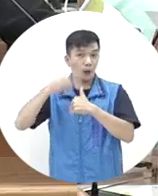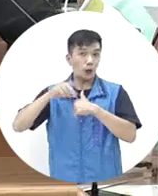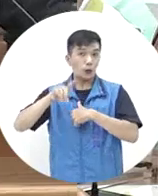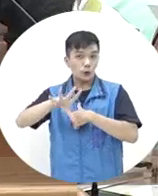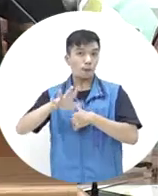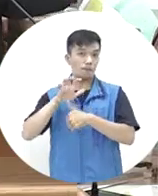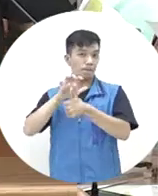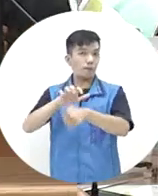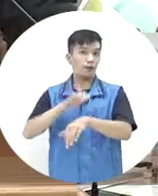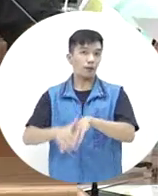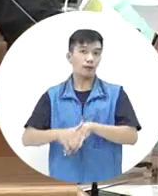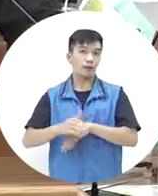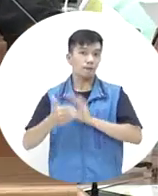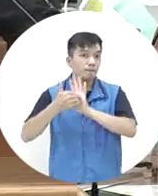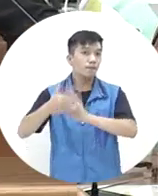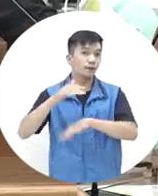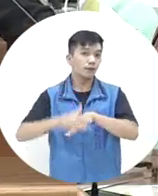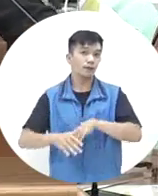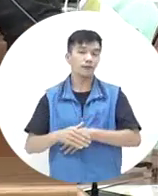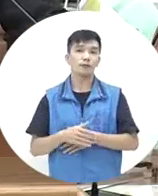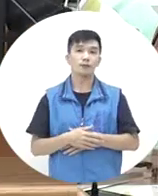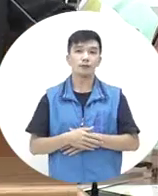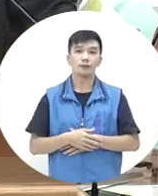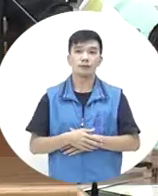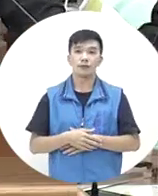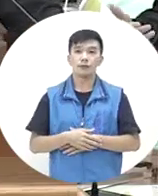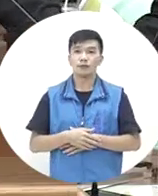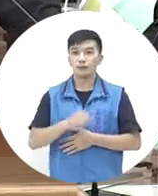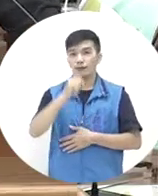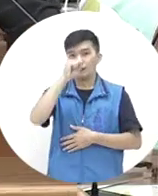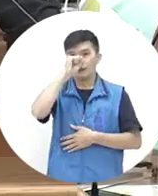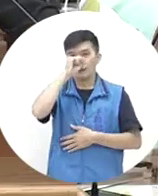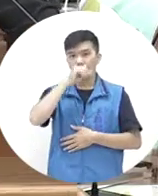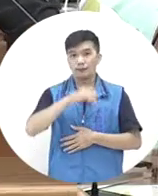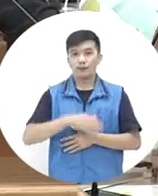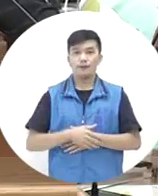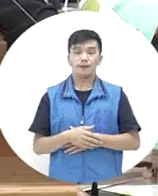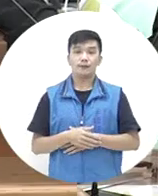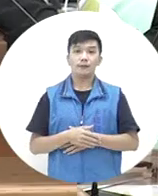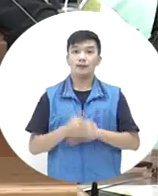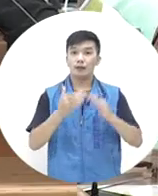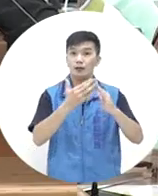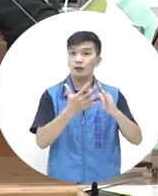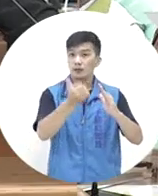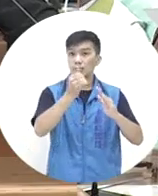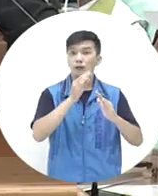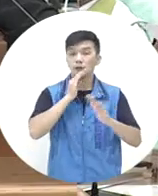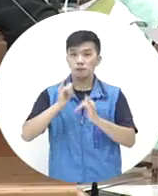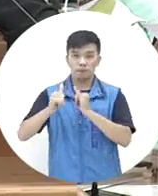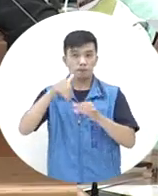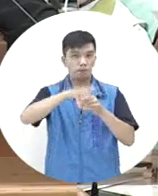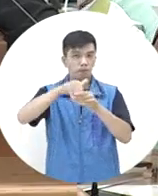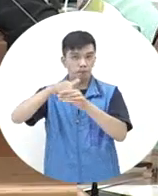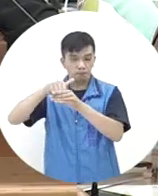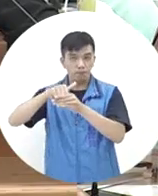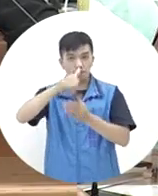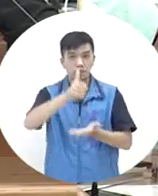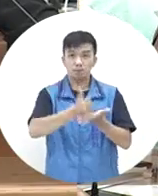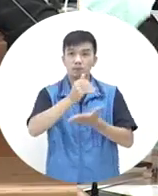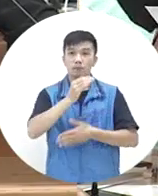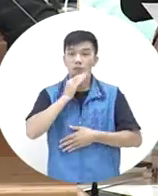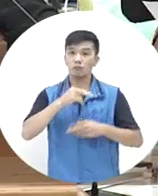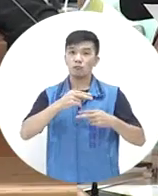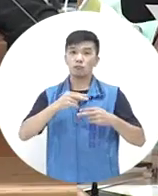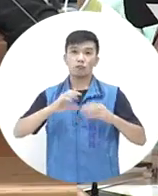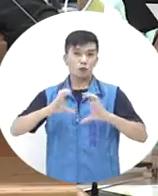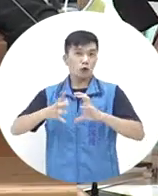民国，保护台湾人民。 好，那我们刚才讲了，市长是我们民选出来的，总统也是我们民选出来的，对不对？